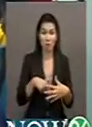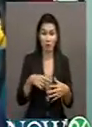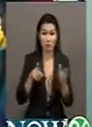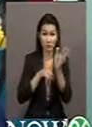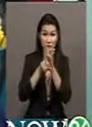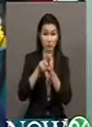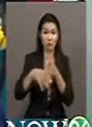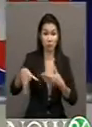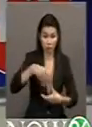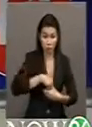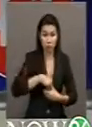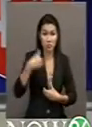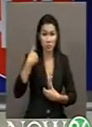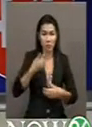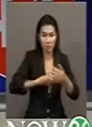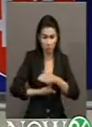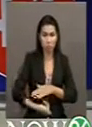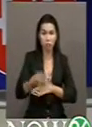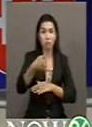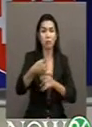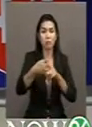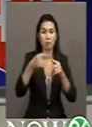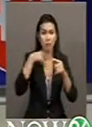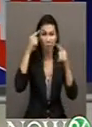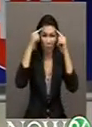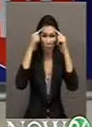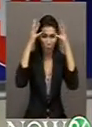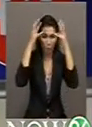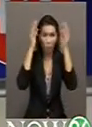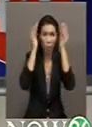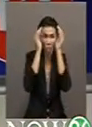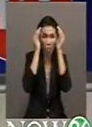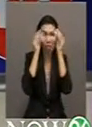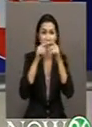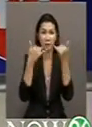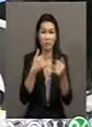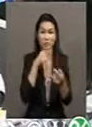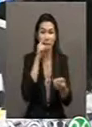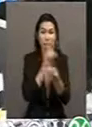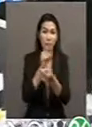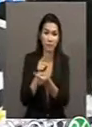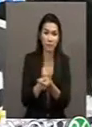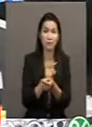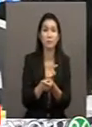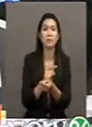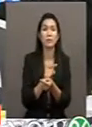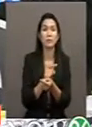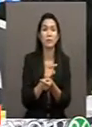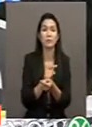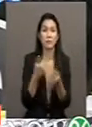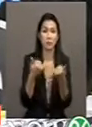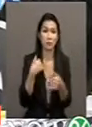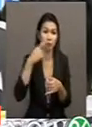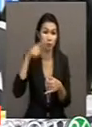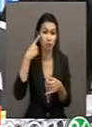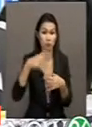สซิก้าเกิดมาเนี่ยมันจะมีปัญหาภาวะสมองเล็กนะฮะแต่ว่าตอนนี้เท่าที่ตรวจสอบอยู่นะครับมีผู้หญิ